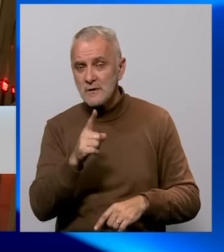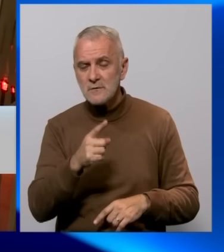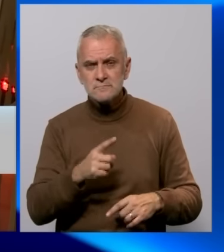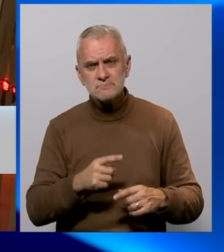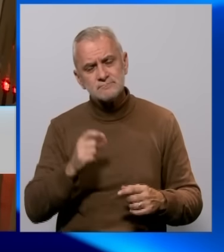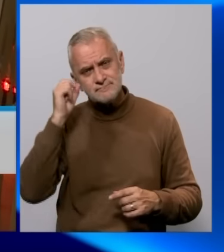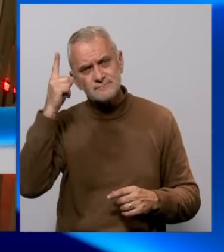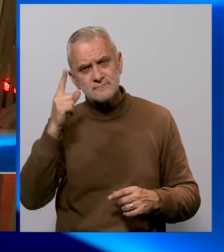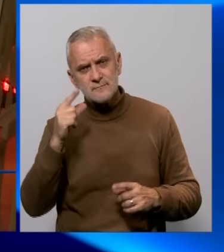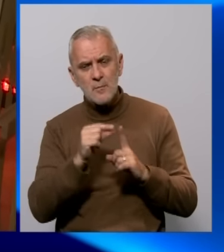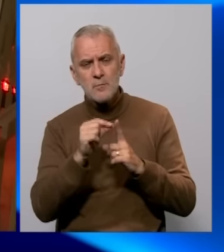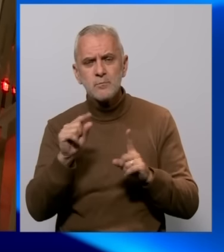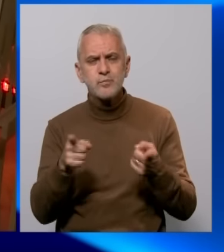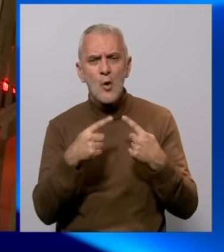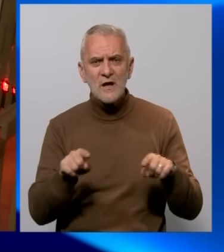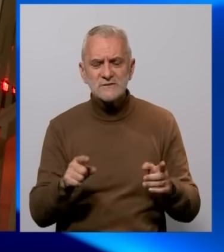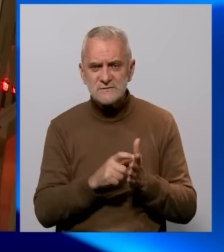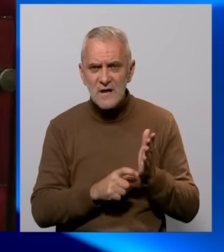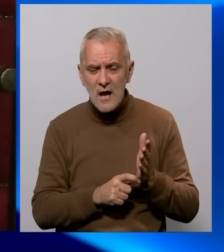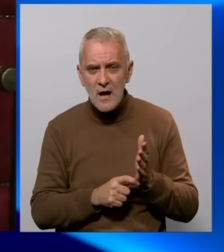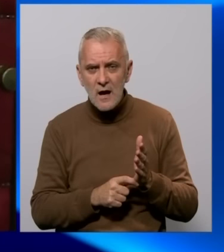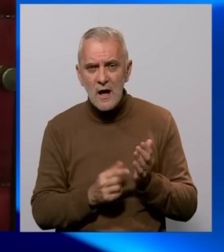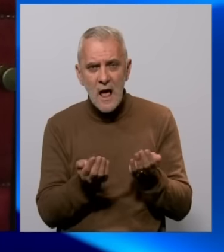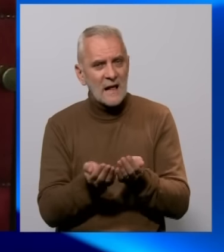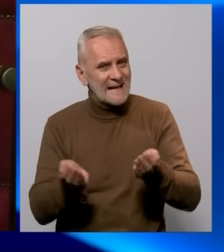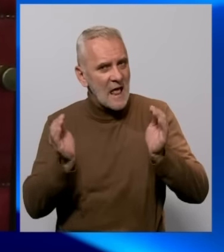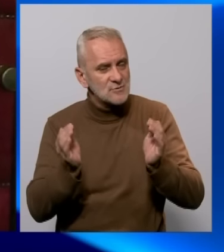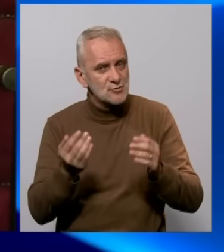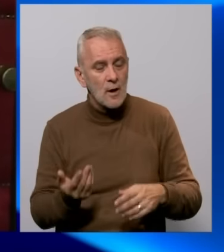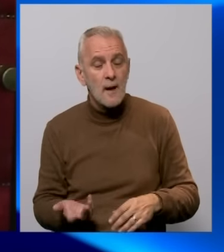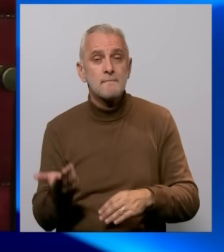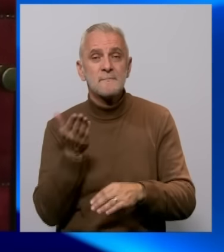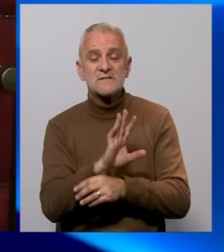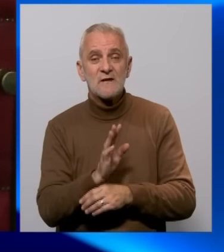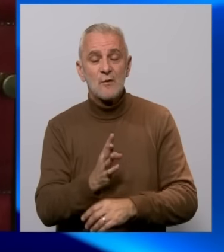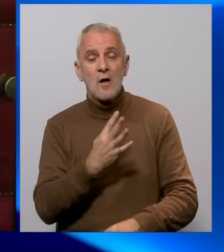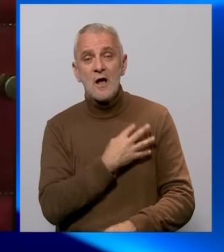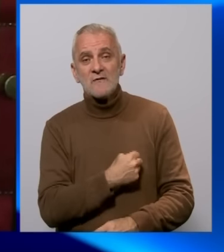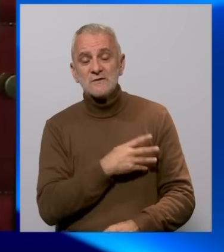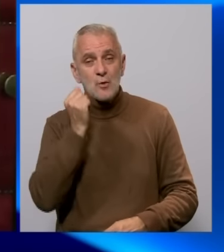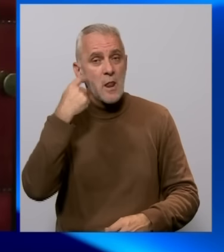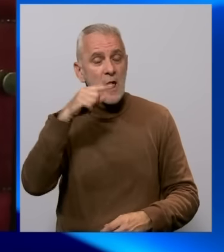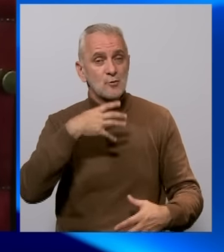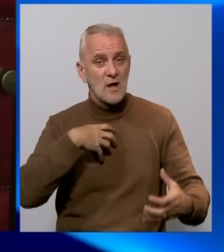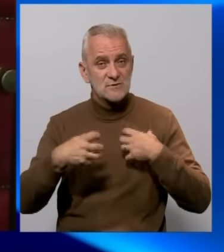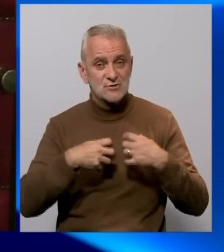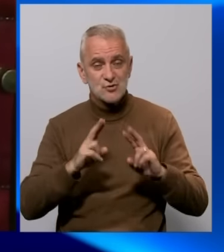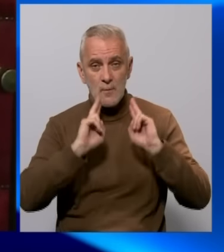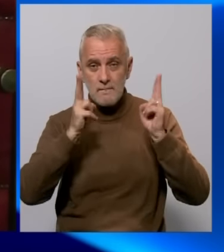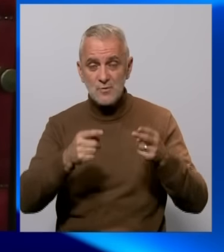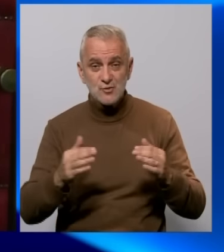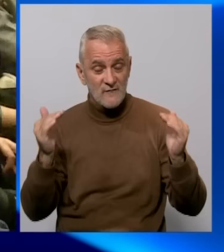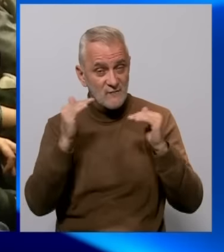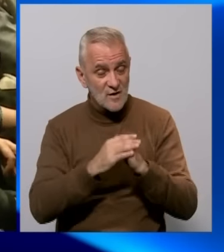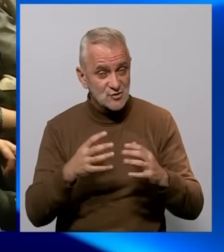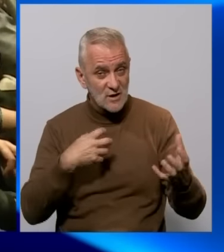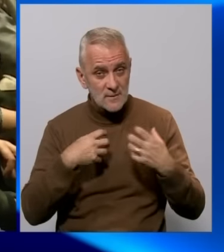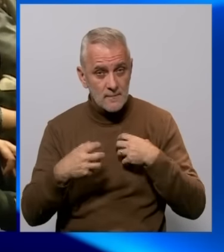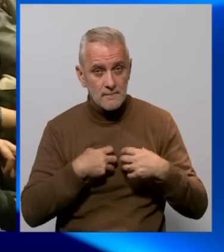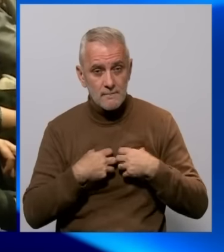inspirisano poezijom Marka Tomaša Gnjezdo, predstavilo Hrvatsko narodno kazalište u Mostaru. Večeras je na repertuaru